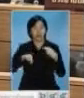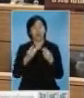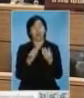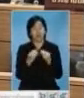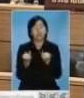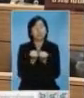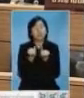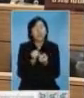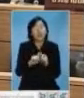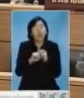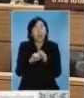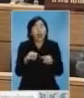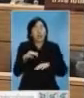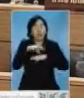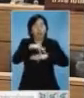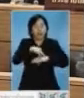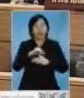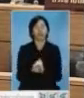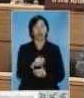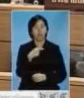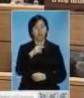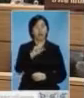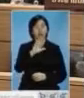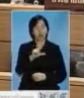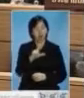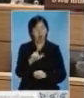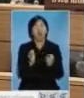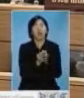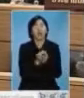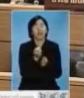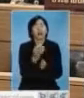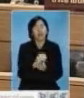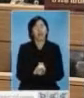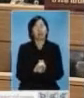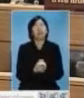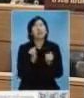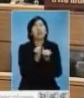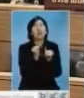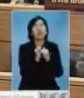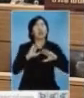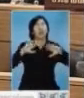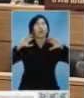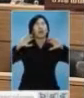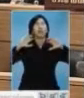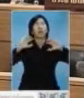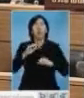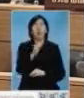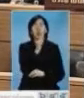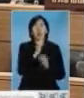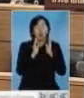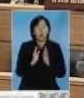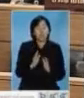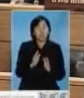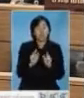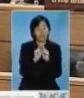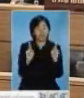ที่เป็นพวกรัฐบาลจะแต่งตั้งปปช.เสียงข้างมากที่เป็นพวกรัฐบาลและถ้าคนไหนที่องค์กร